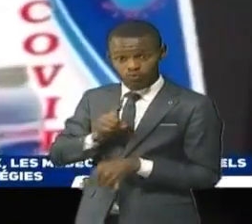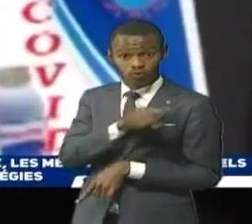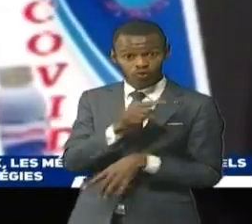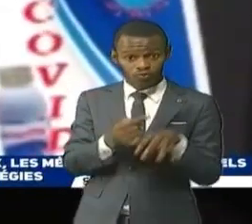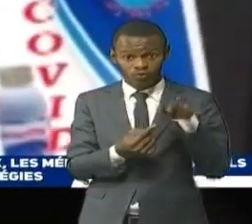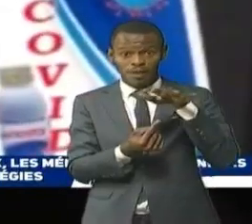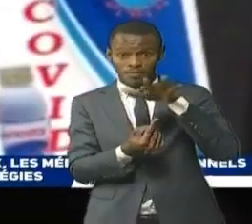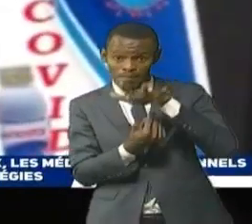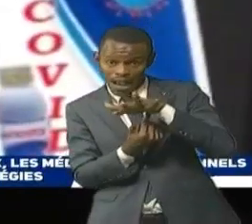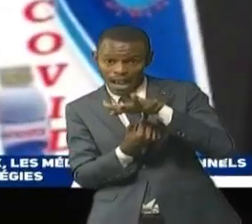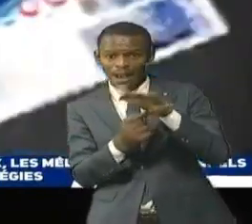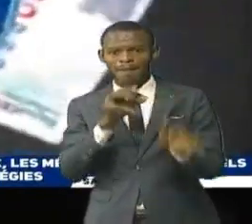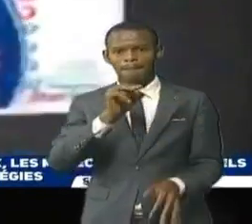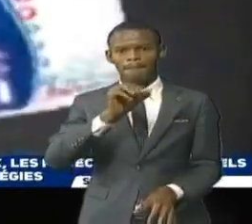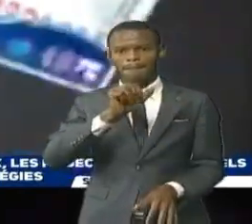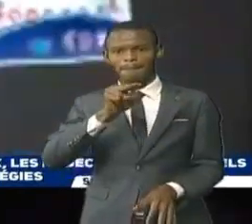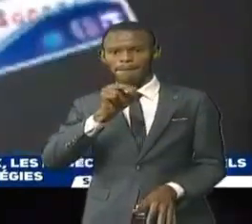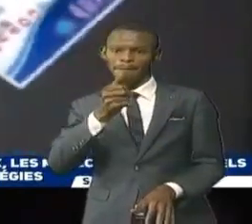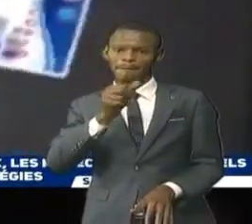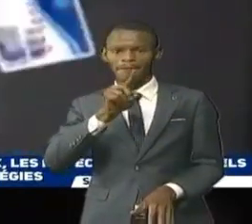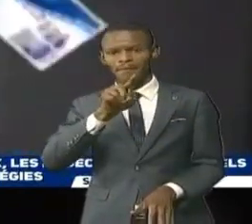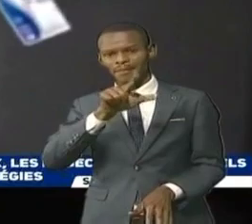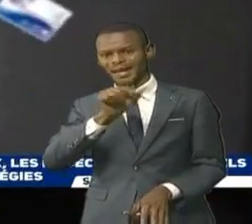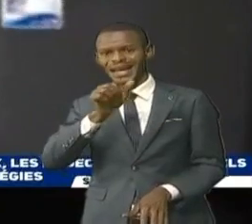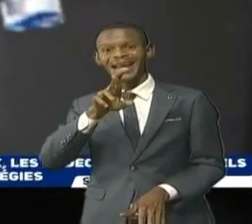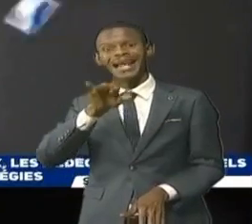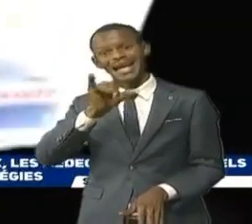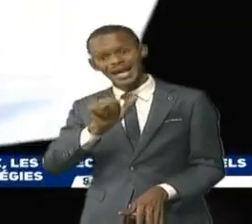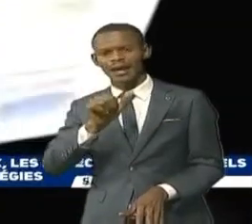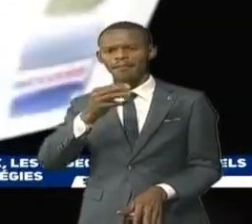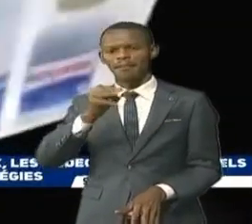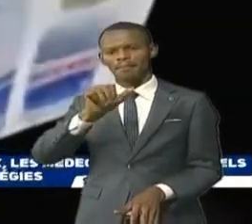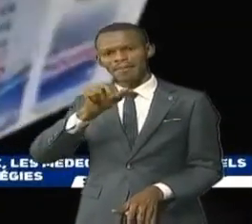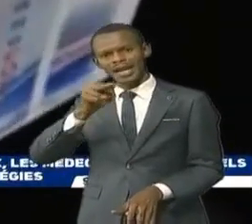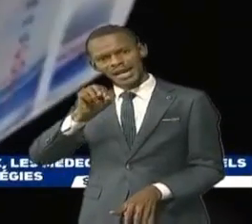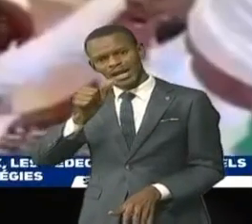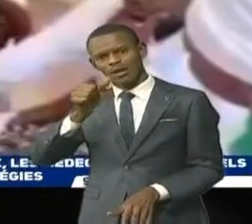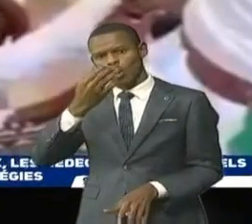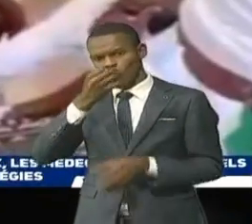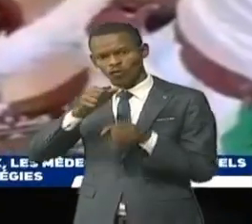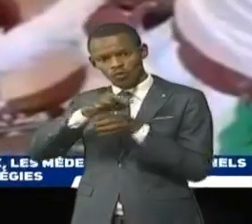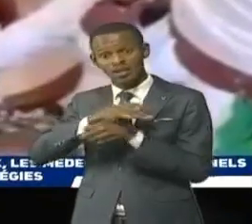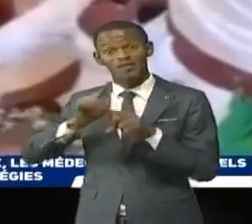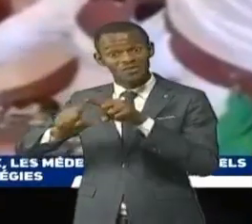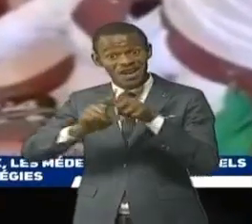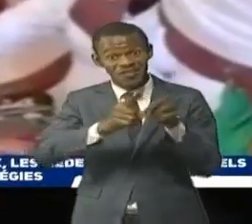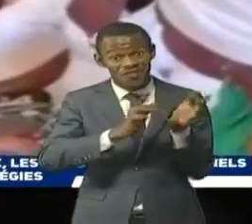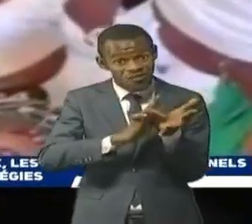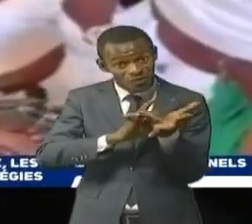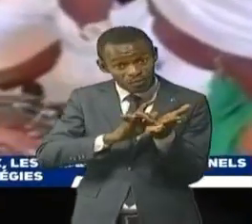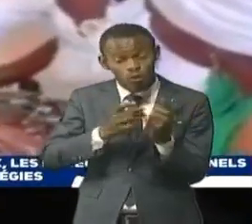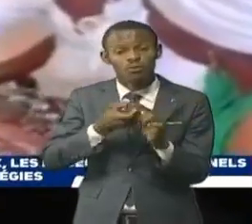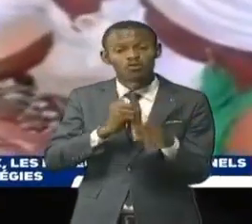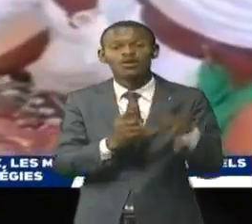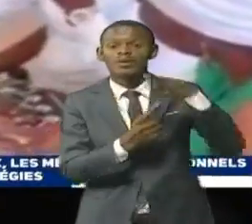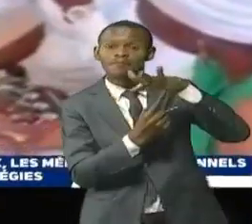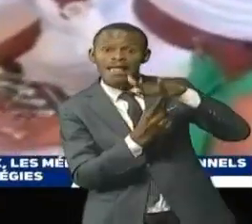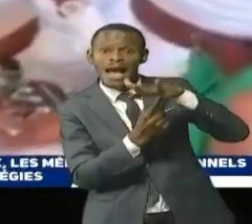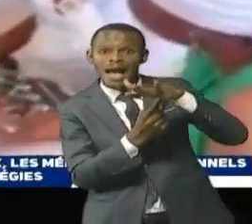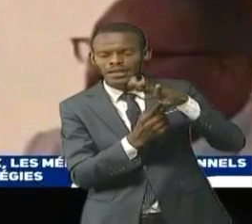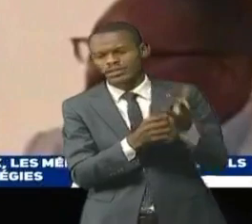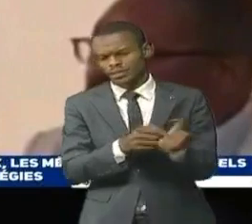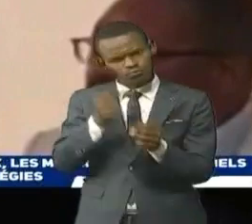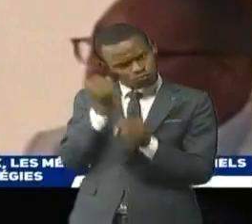qui a fait toute son activité dans la pandémie de Covid-19. À travers ces assises de haute portée socio-sanitaire,